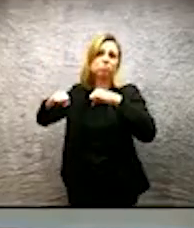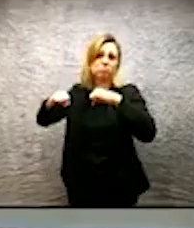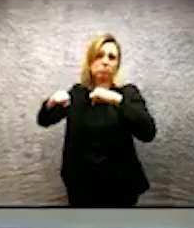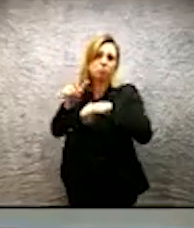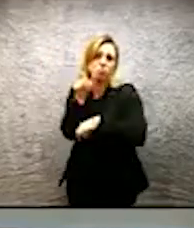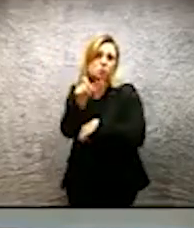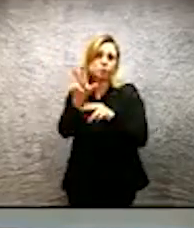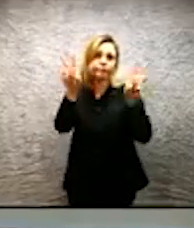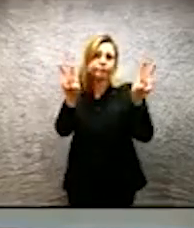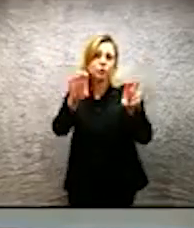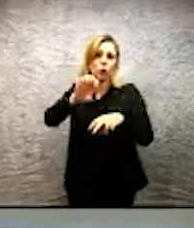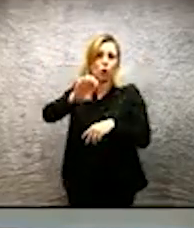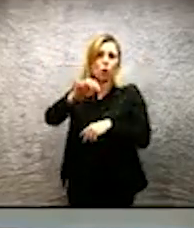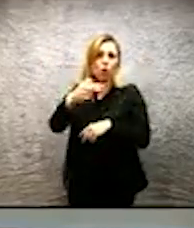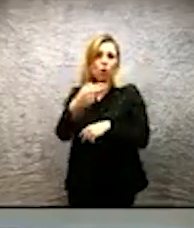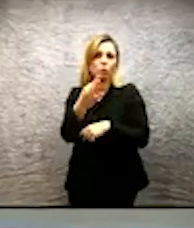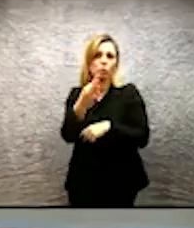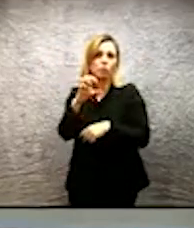et que vous avez eu